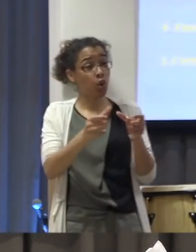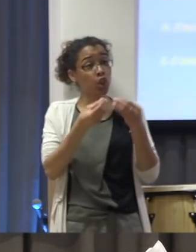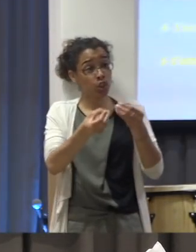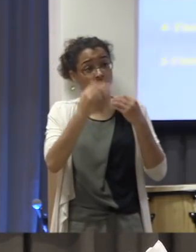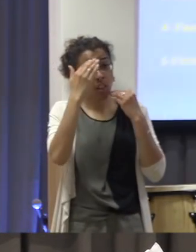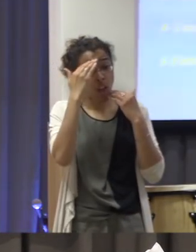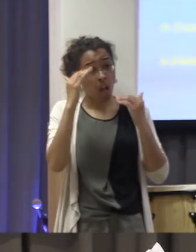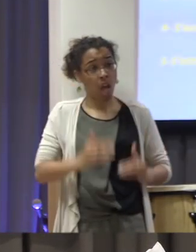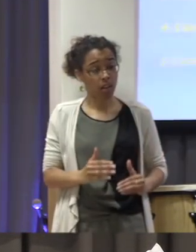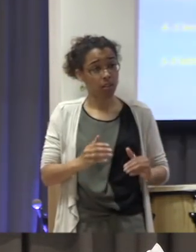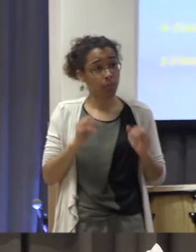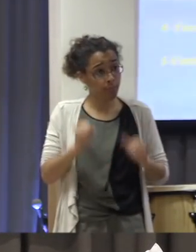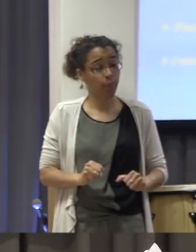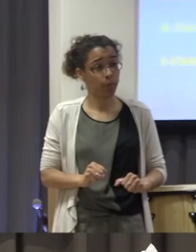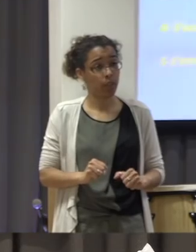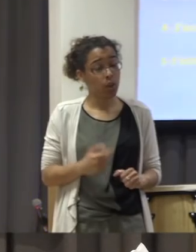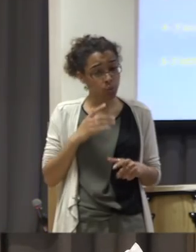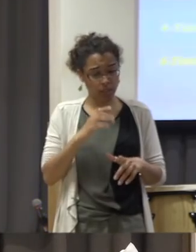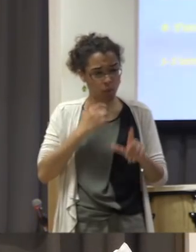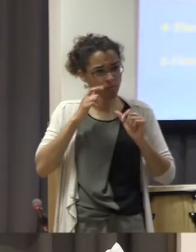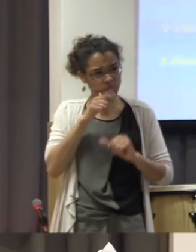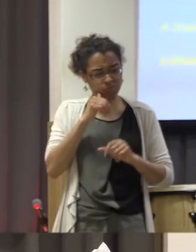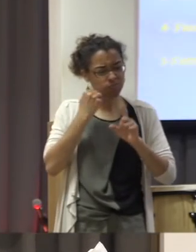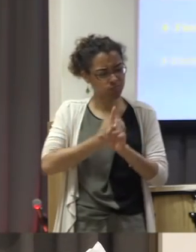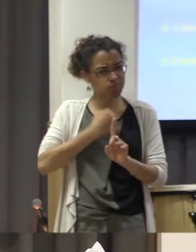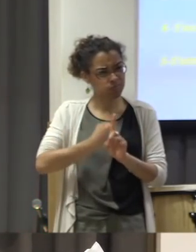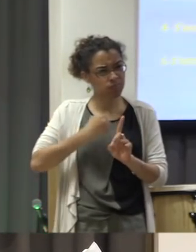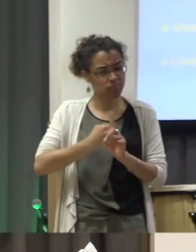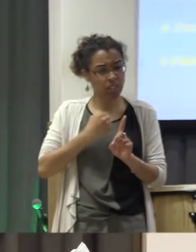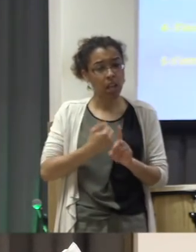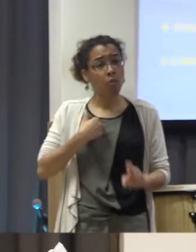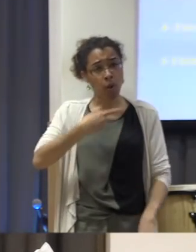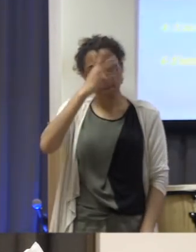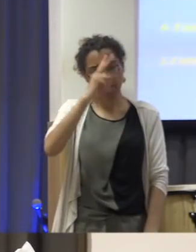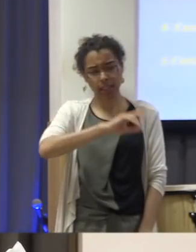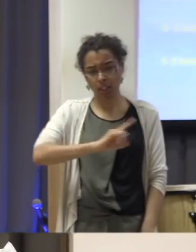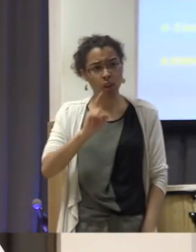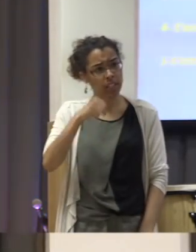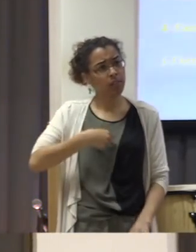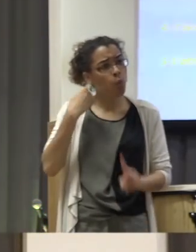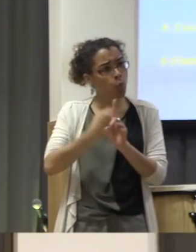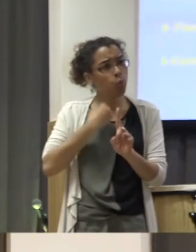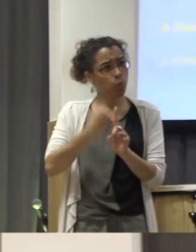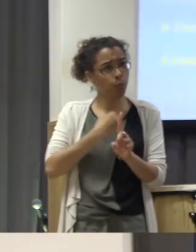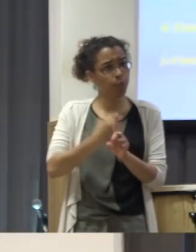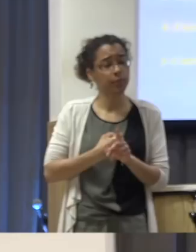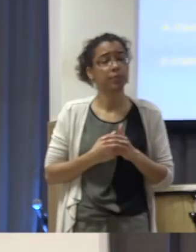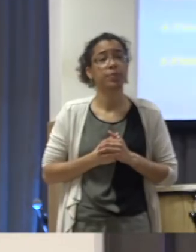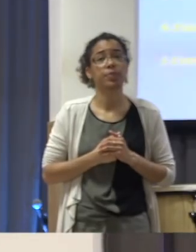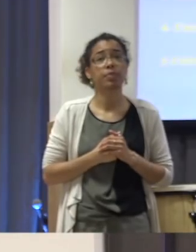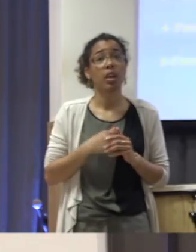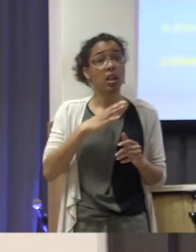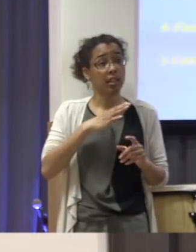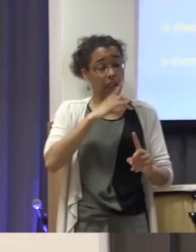il faut partir dans la persévérance. Il faut tenir fort. Je ne suis pas bête. Il faut persévérer. Tu as eu un